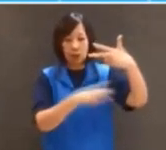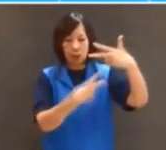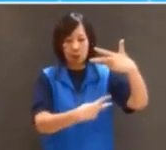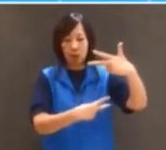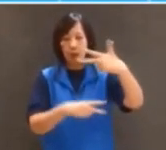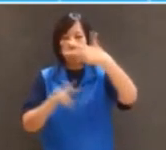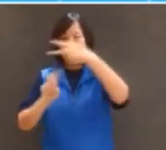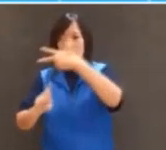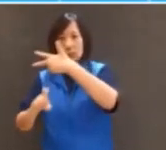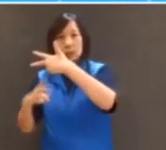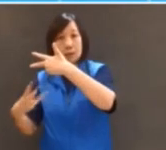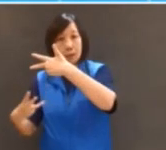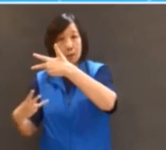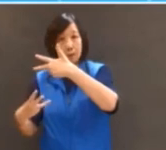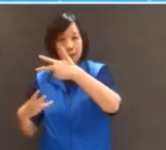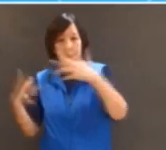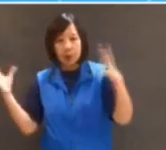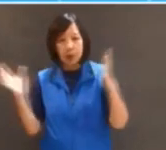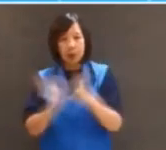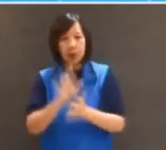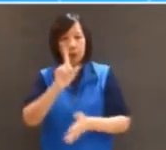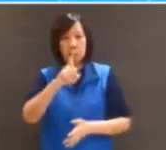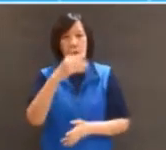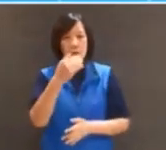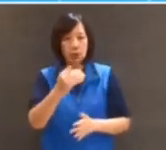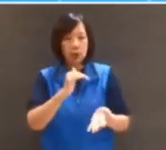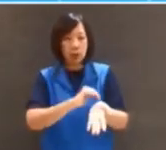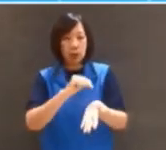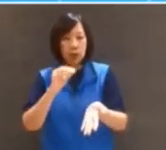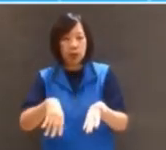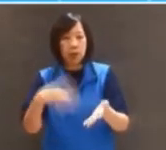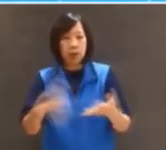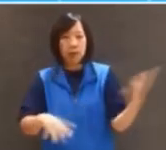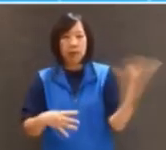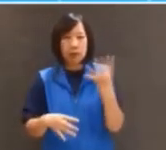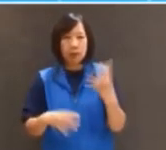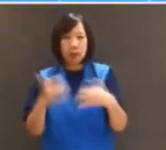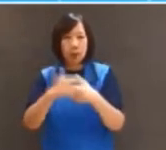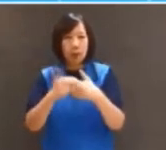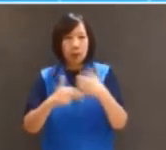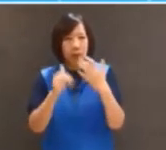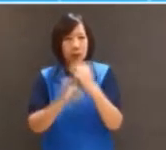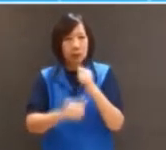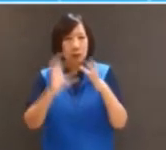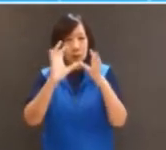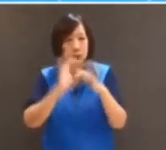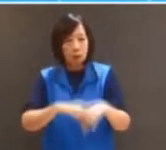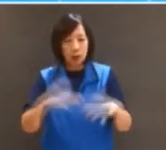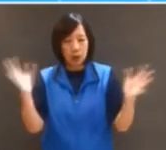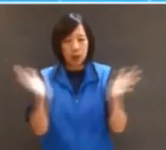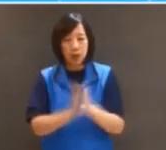13号，是19家医院跟4家卫生所施打，我们累计要施打